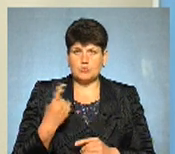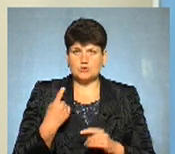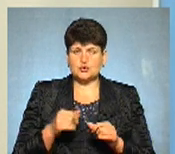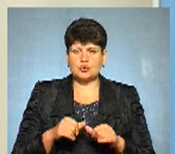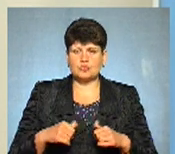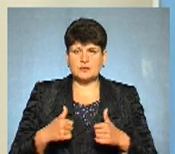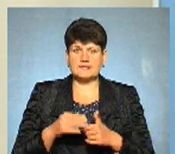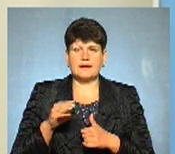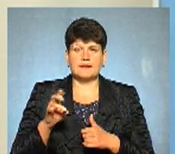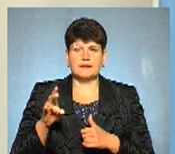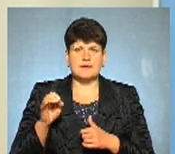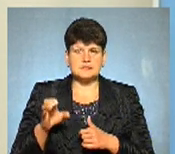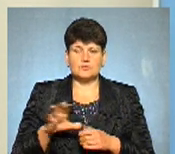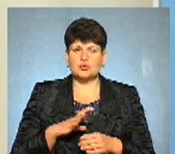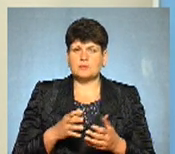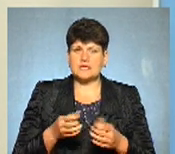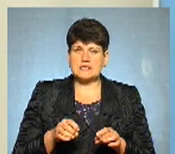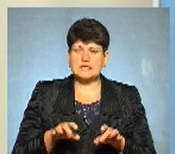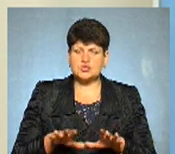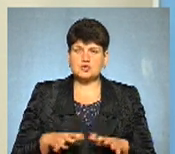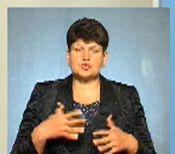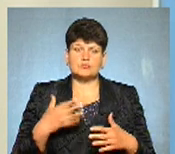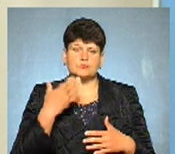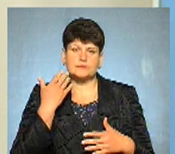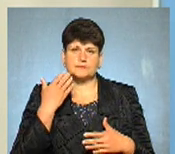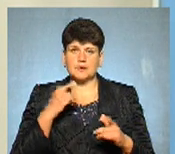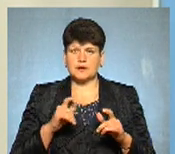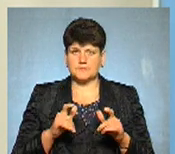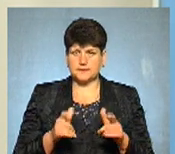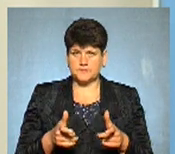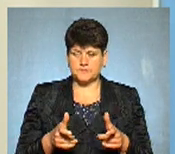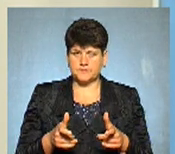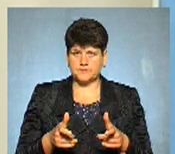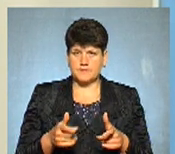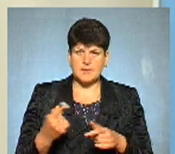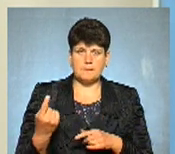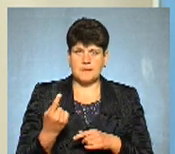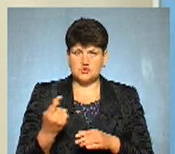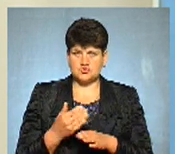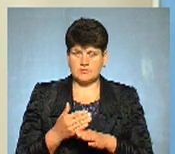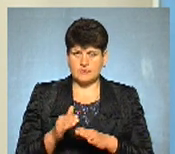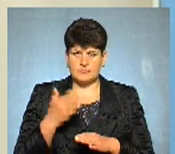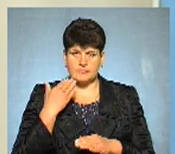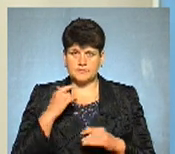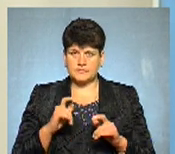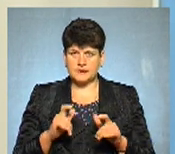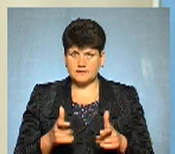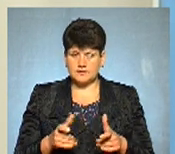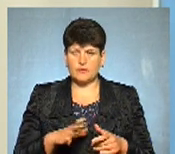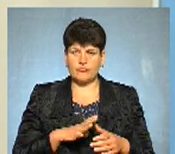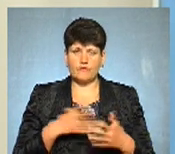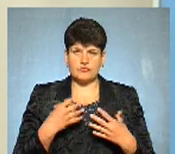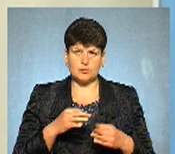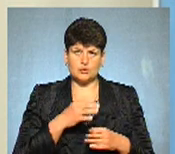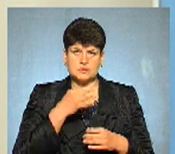комісією ТТНС було прийнято рішення щодо дійсно послаблення карантину, в першого етапу послаблення карантину, як озвучено було